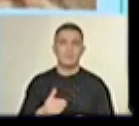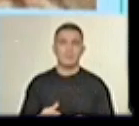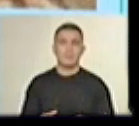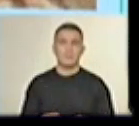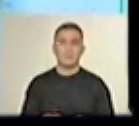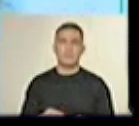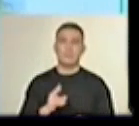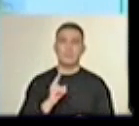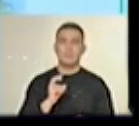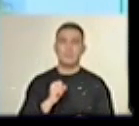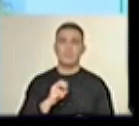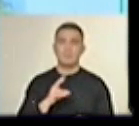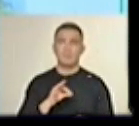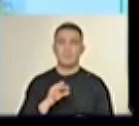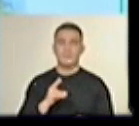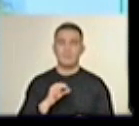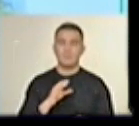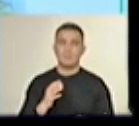У колодца.